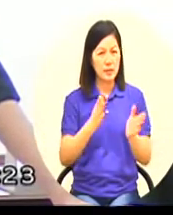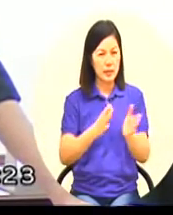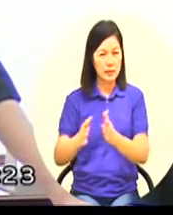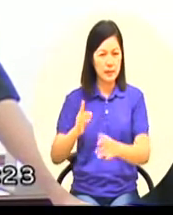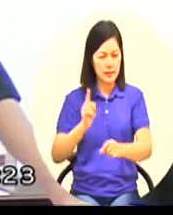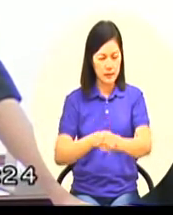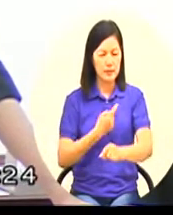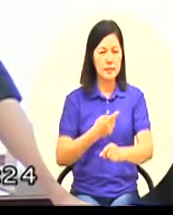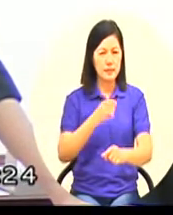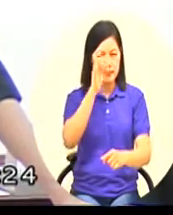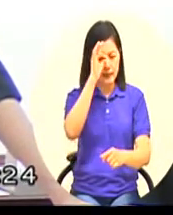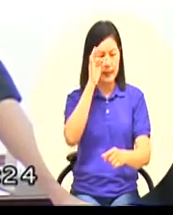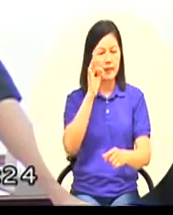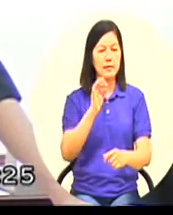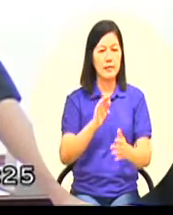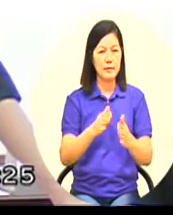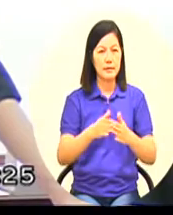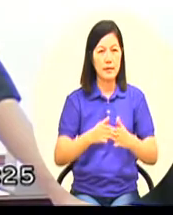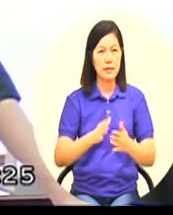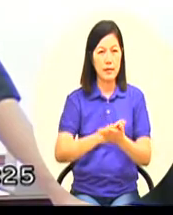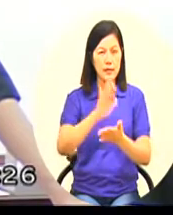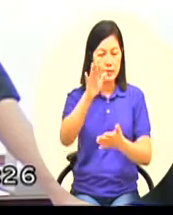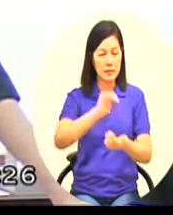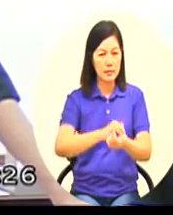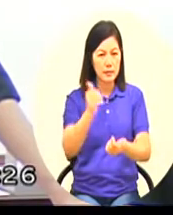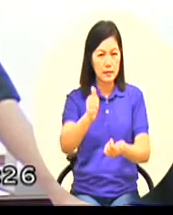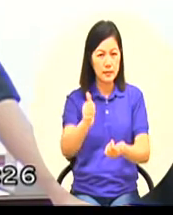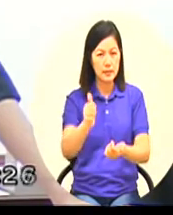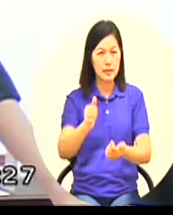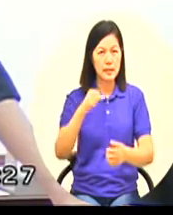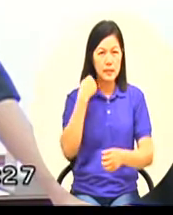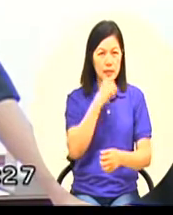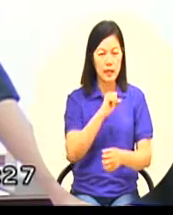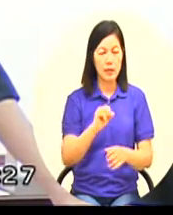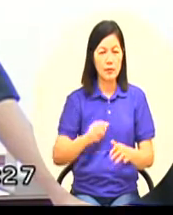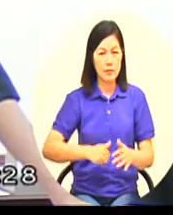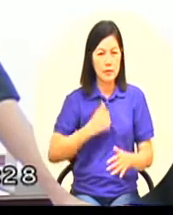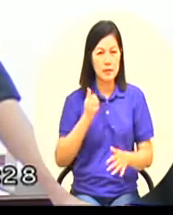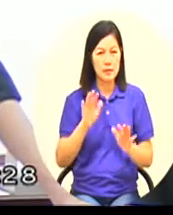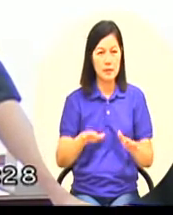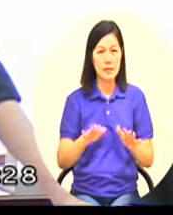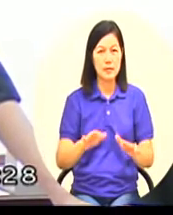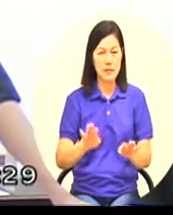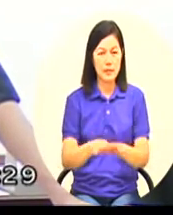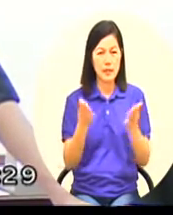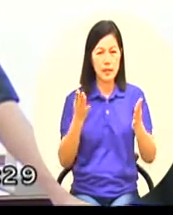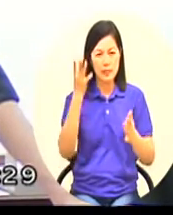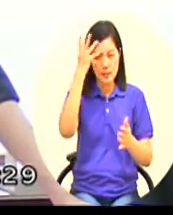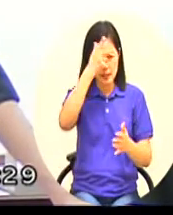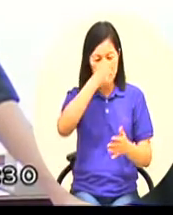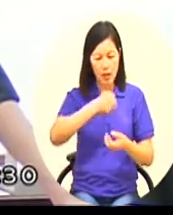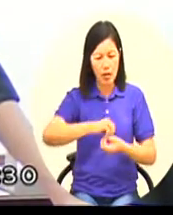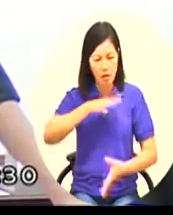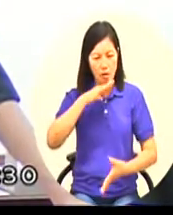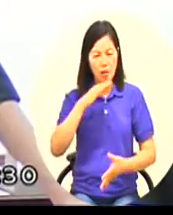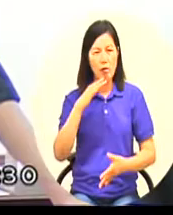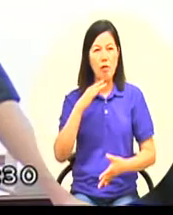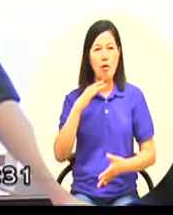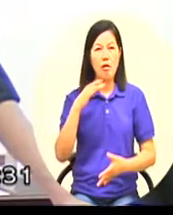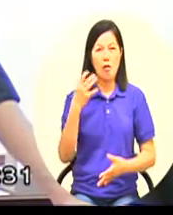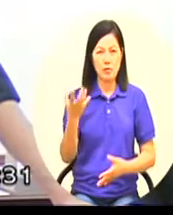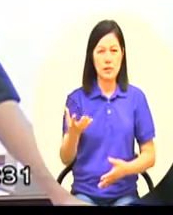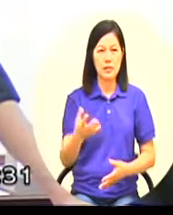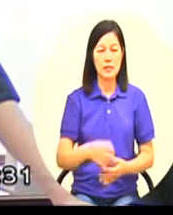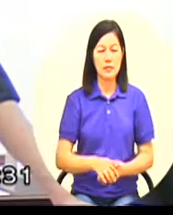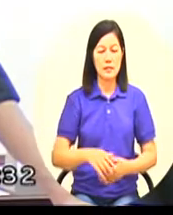包括其实未来的医生，台湾其实现在开始老年化，现在才真正的健